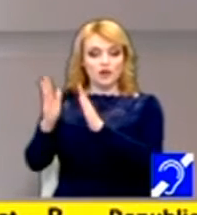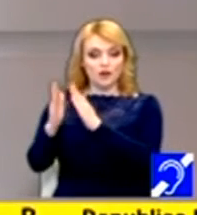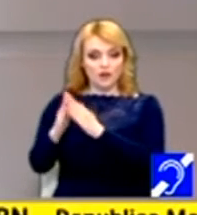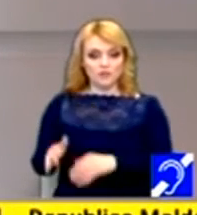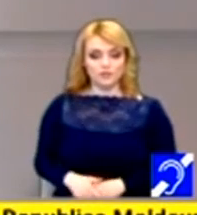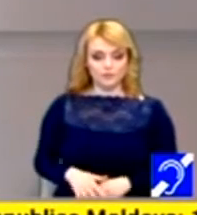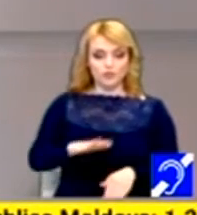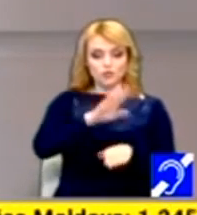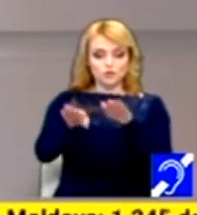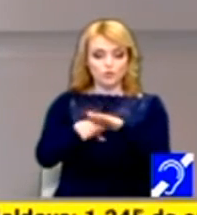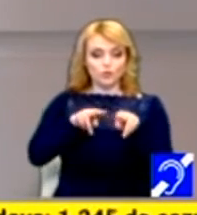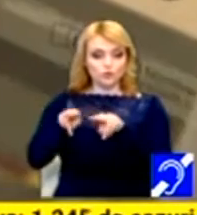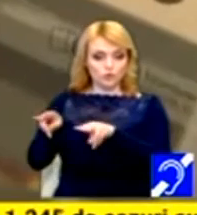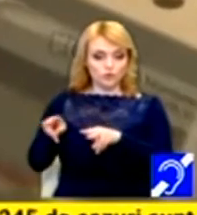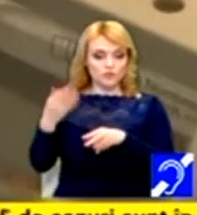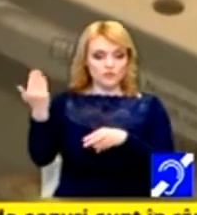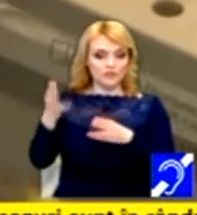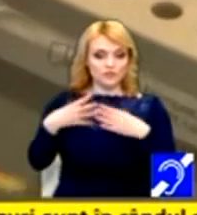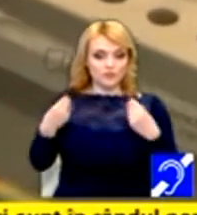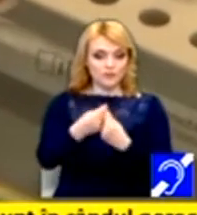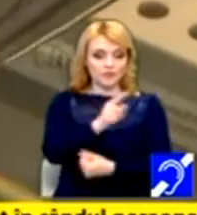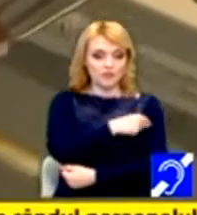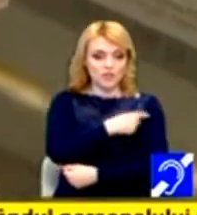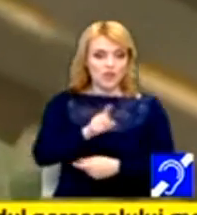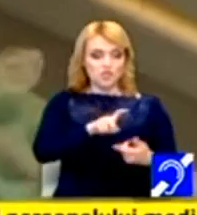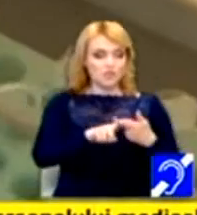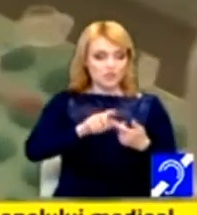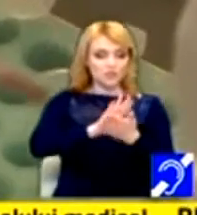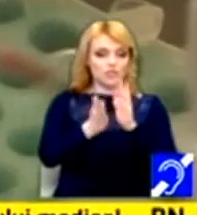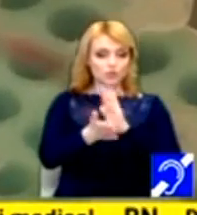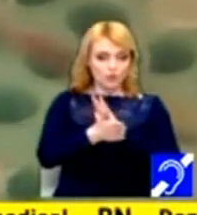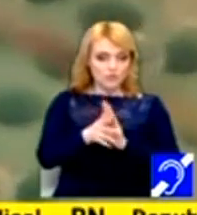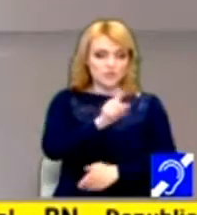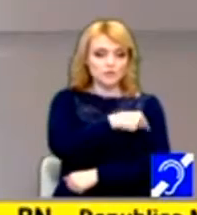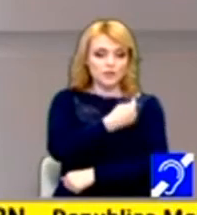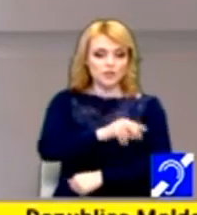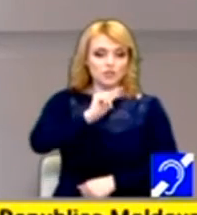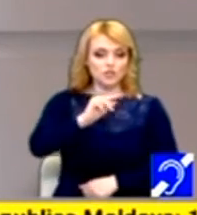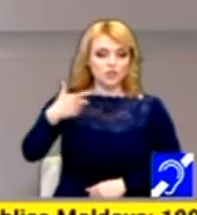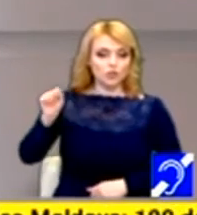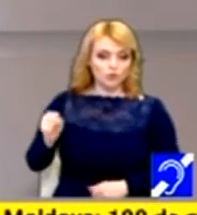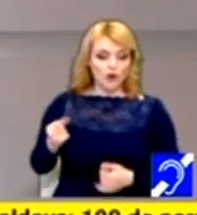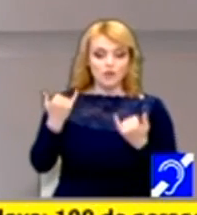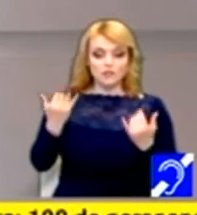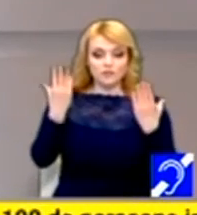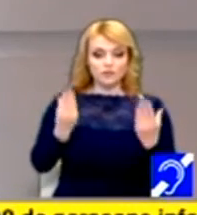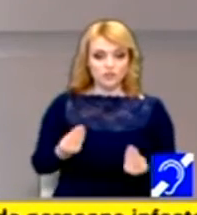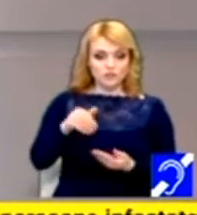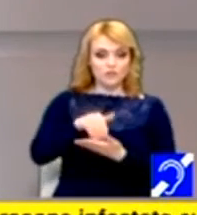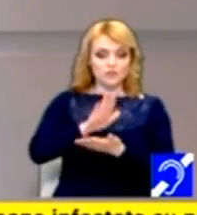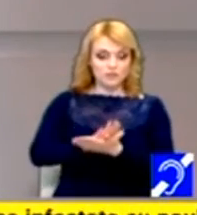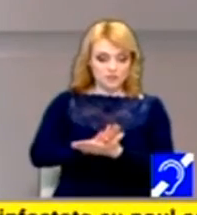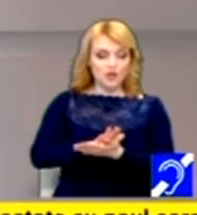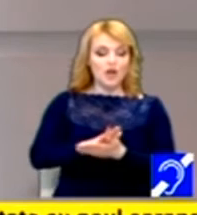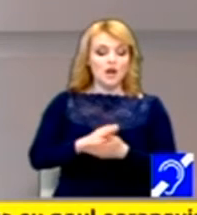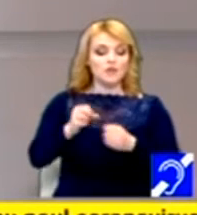domiciliu sub monitorizarea medicinei de familie. În ceea ce privește situația de la spitalul din Cadr Lungă, la moment sunt depistați 17 lucrători